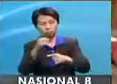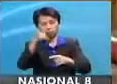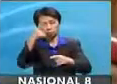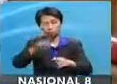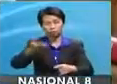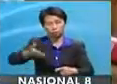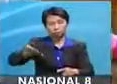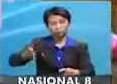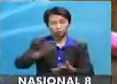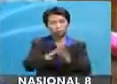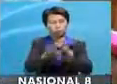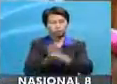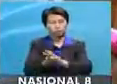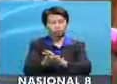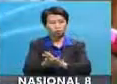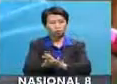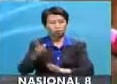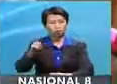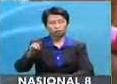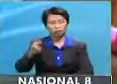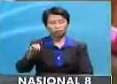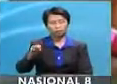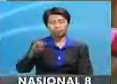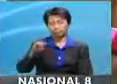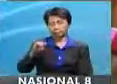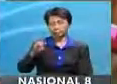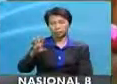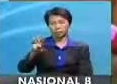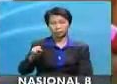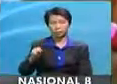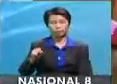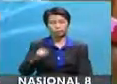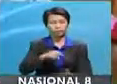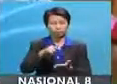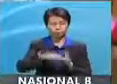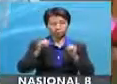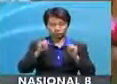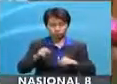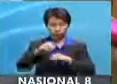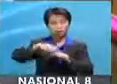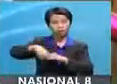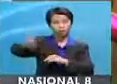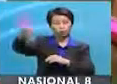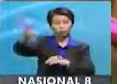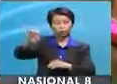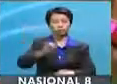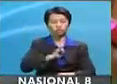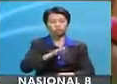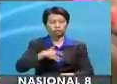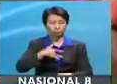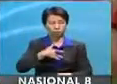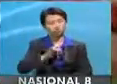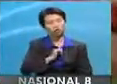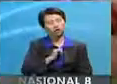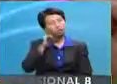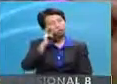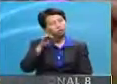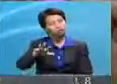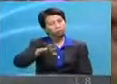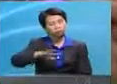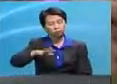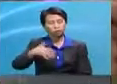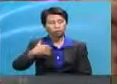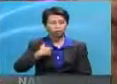products dan jadi timber IBS dalam construction. Ini boleh kita ekspor dan saya rasa, saya jangka lah ini